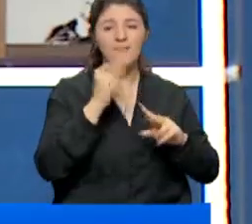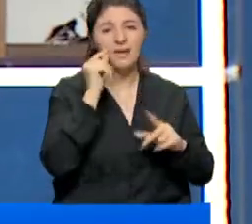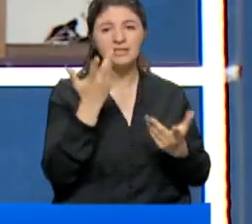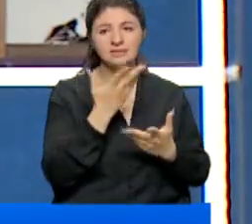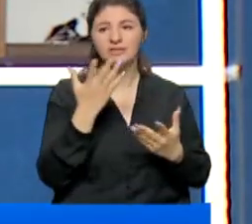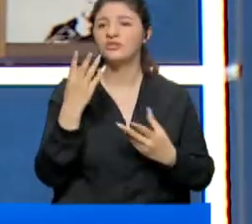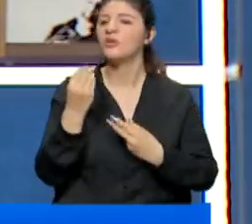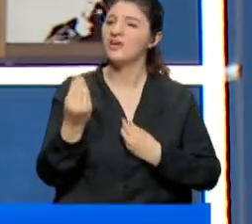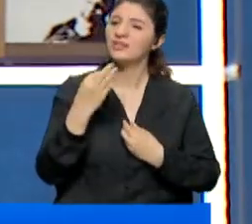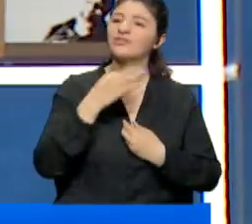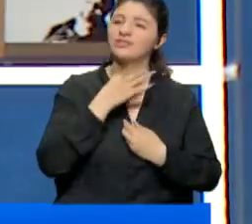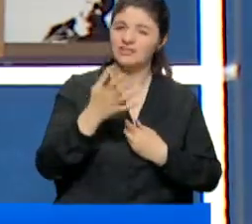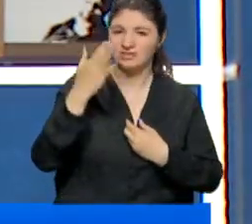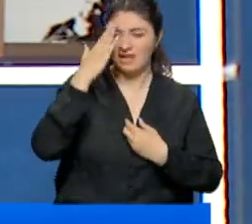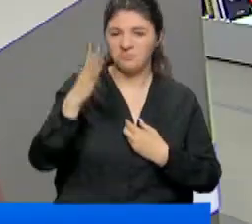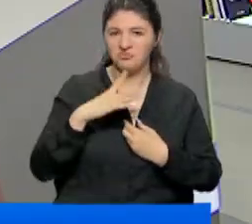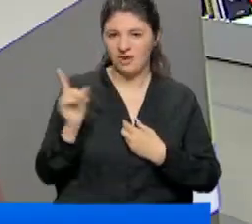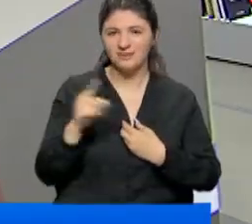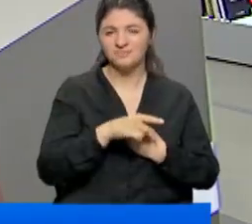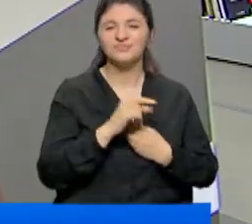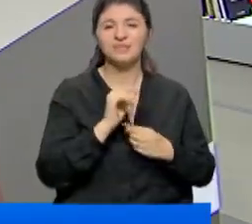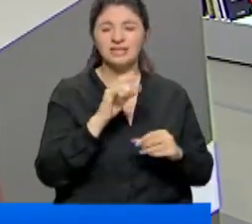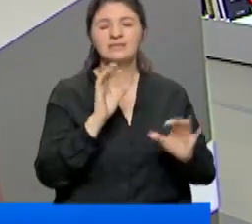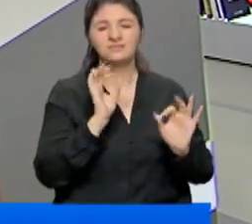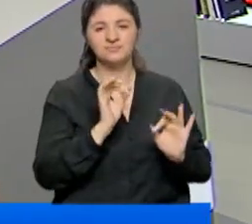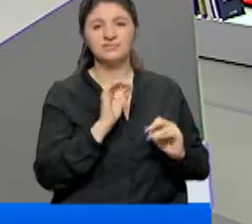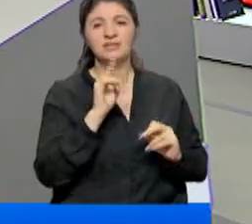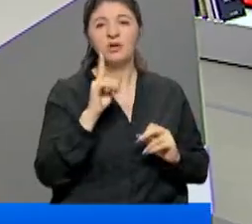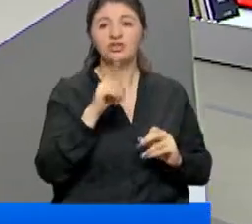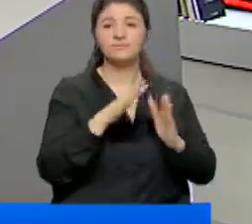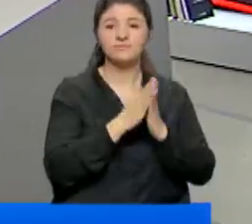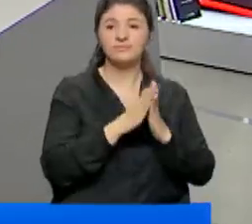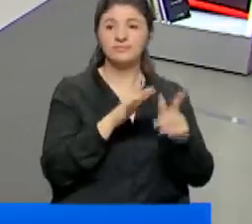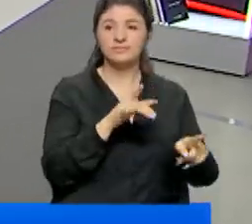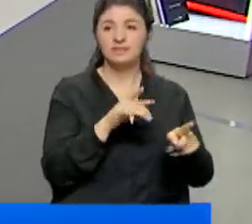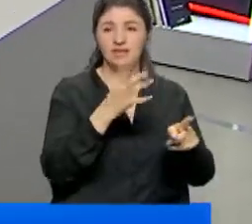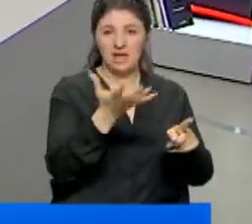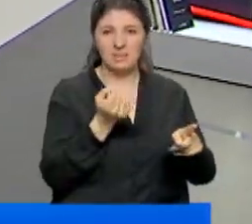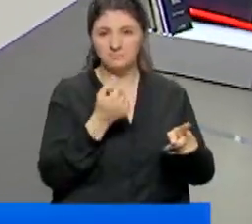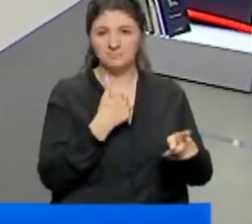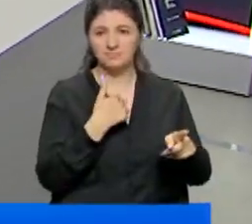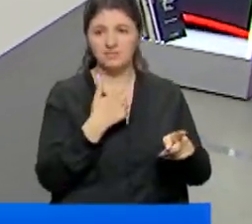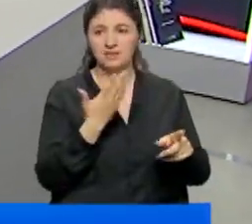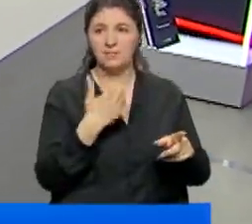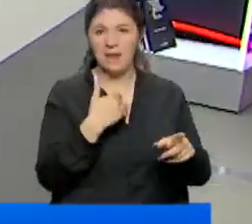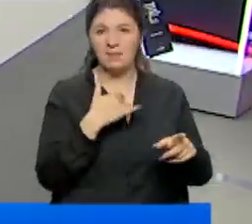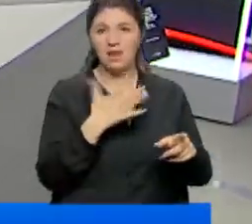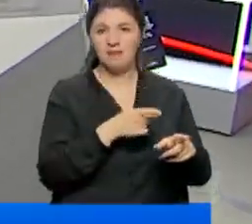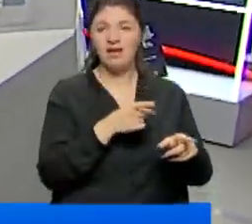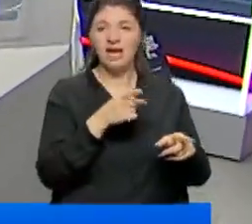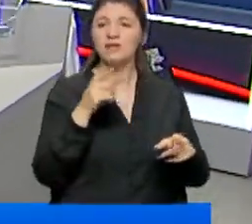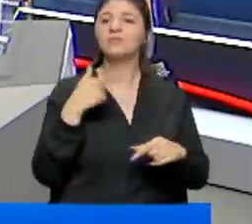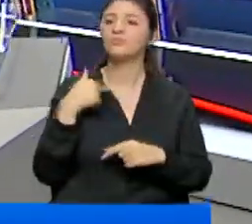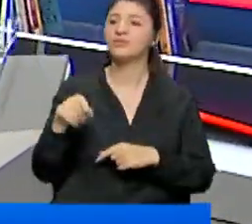iyi bayramlar Selamlar teşekkür şimdi az önce kitabı bir olabilir mi kitap ben